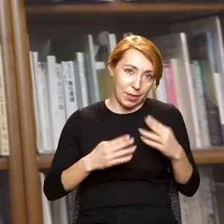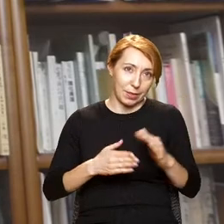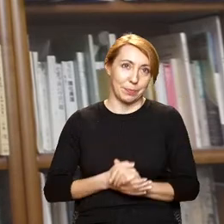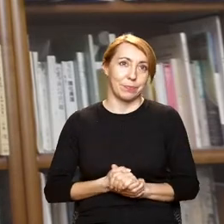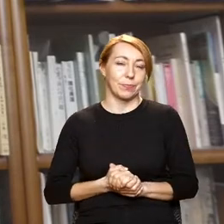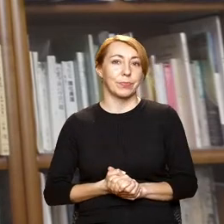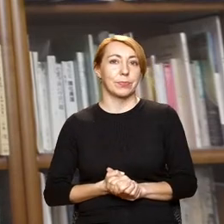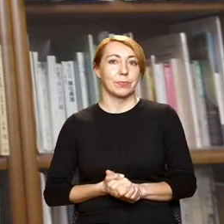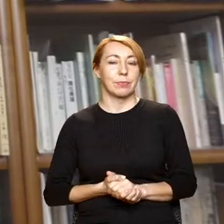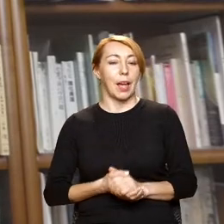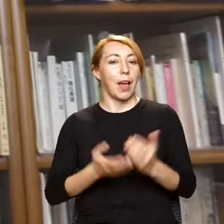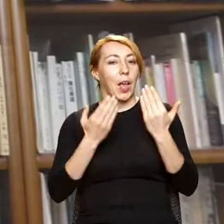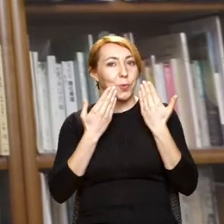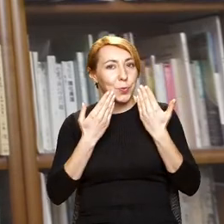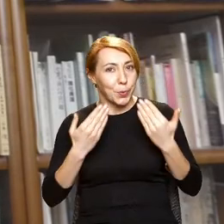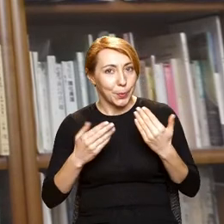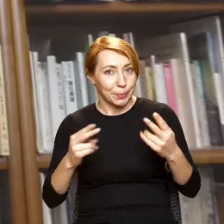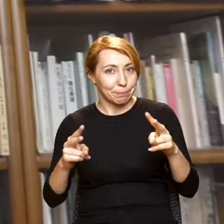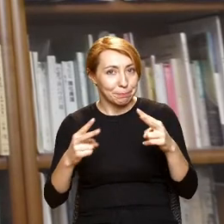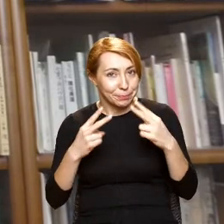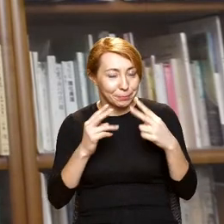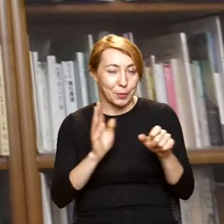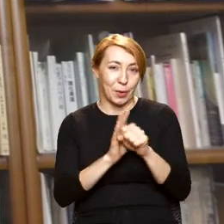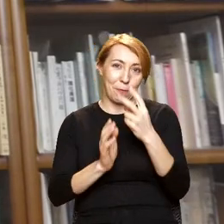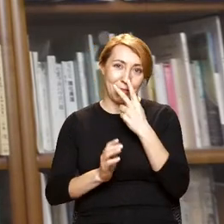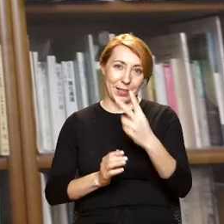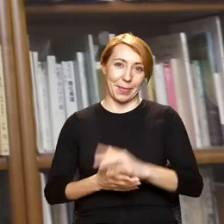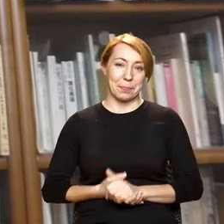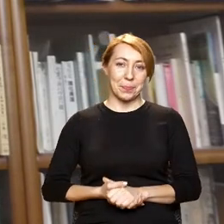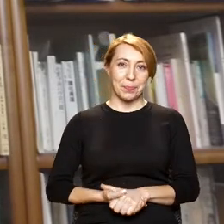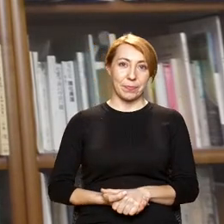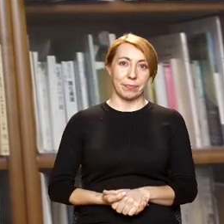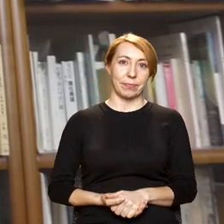Dziękuję za uwagę. Do widzenia.